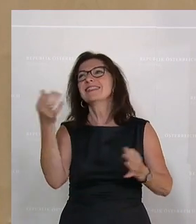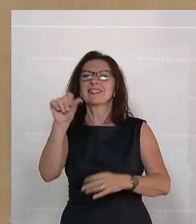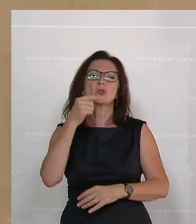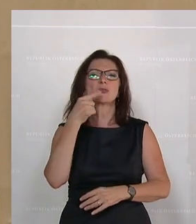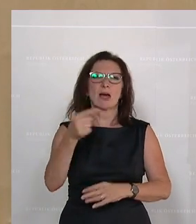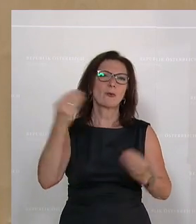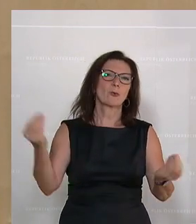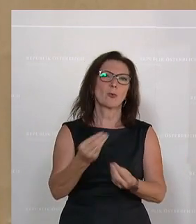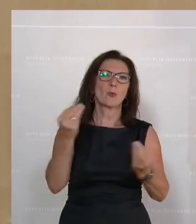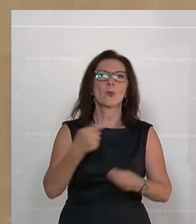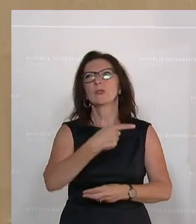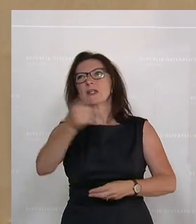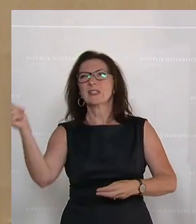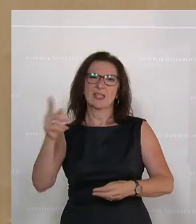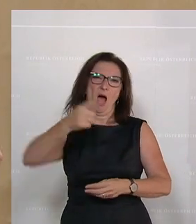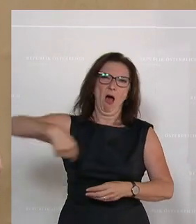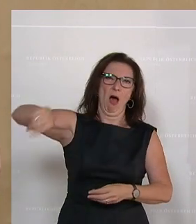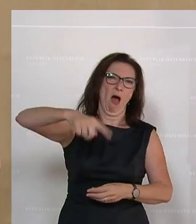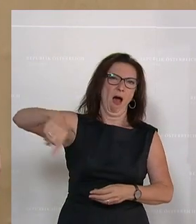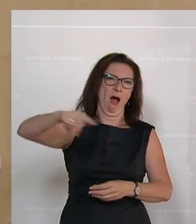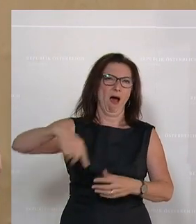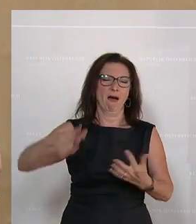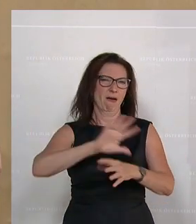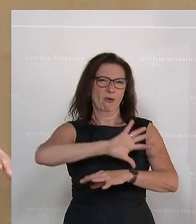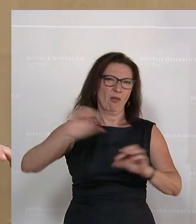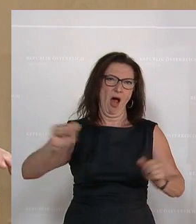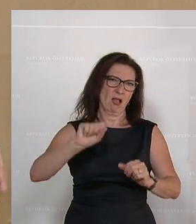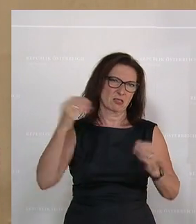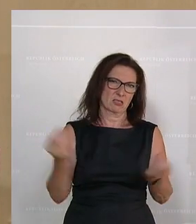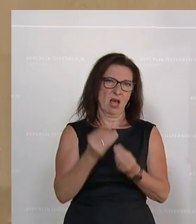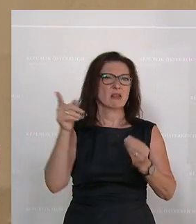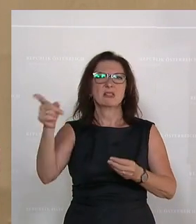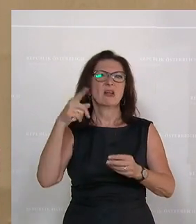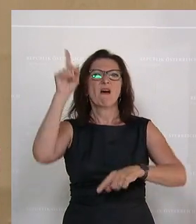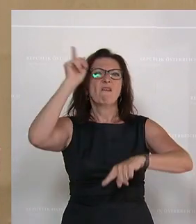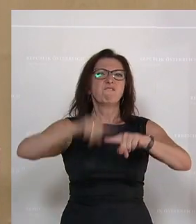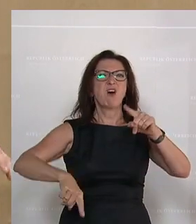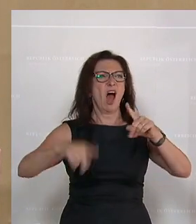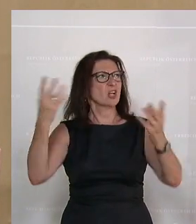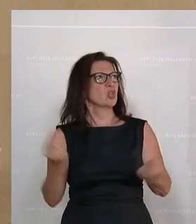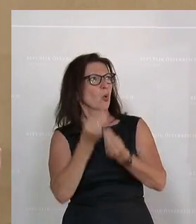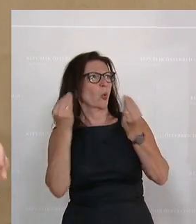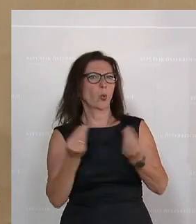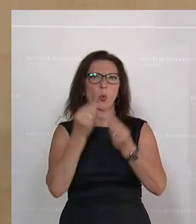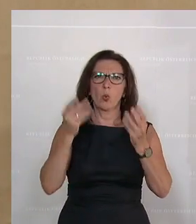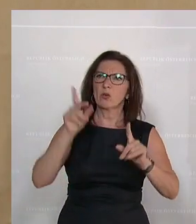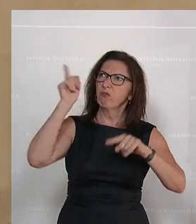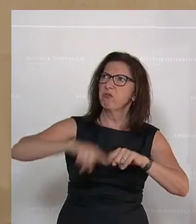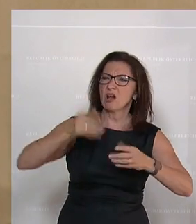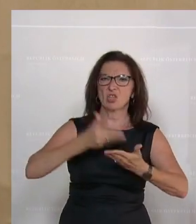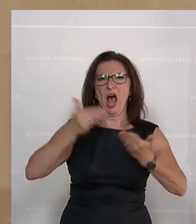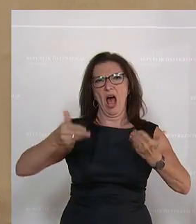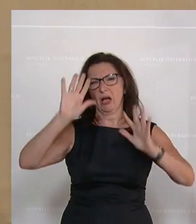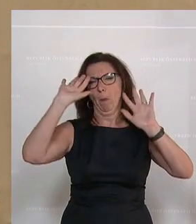mit befeuern und dort drehen sie dann verdrehen sie die dinge stellen falsche kausalitäten her und so weiter und so weiter